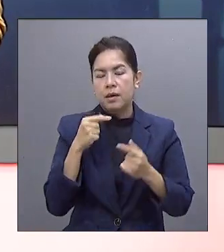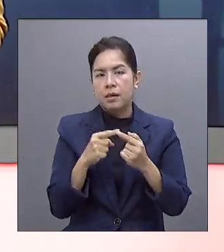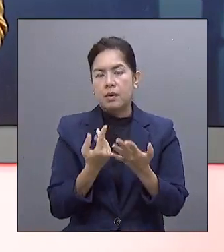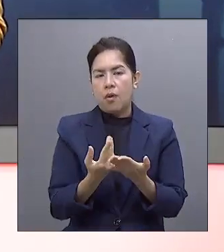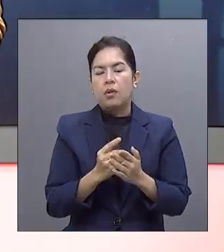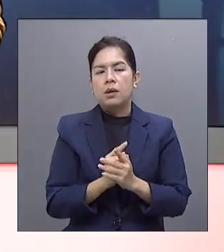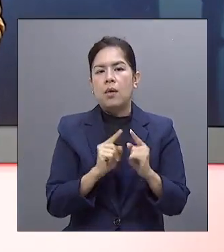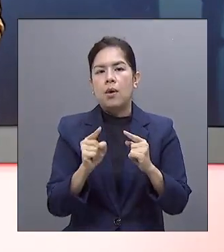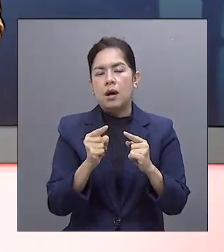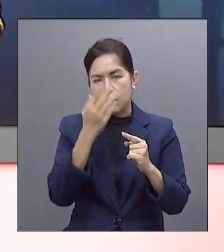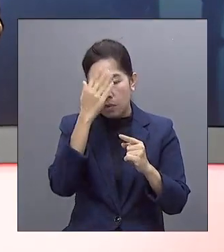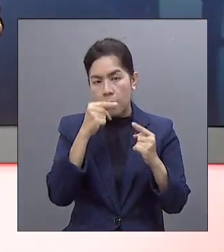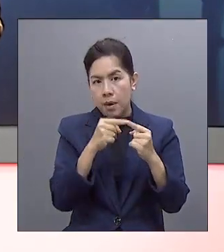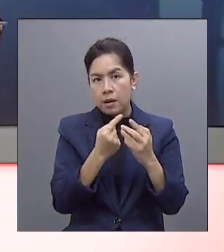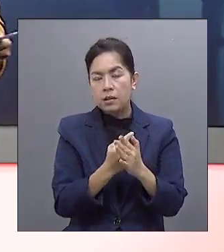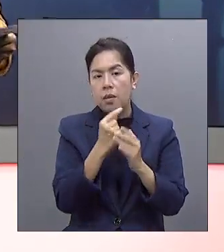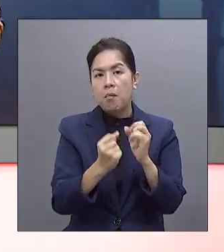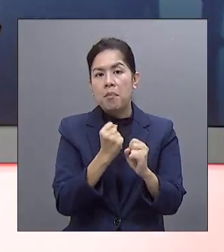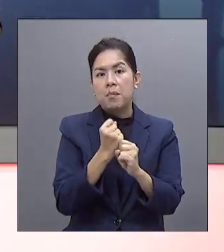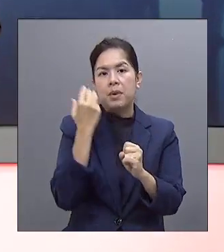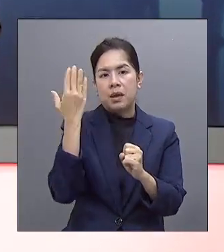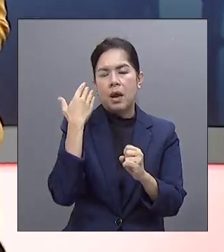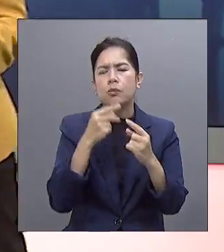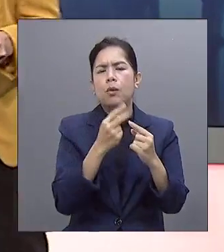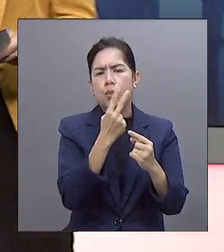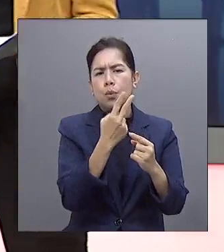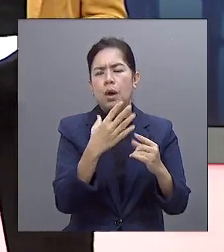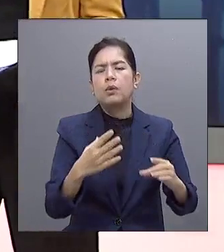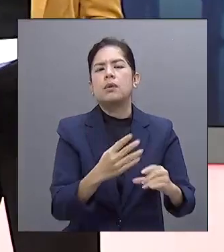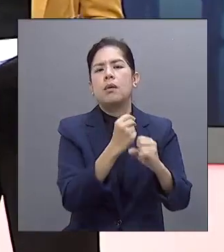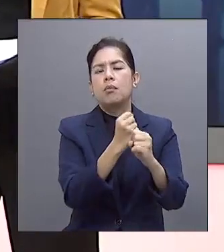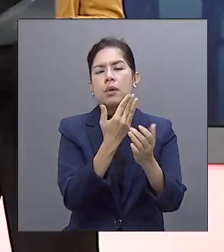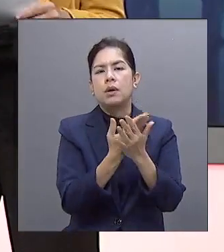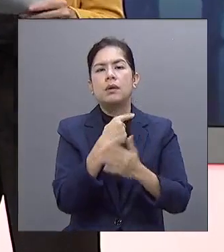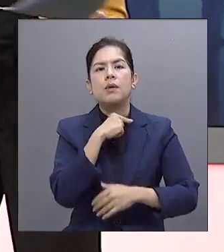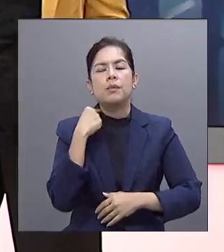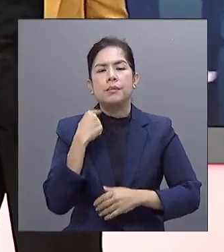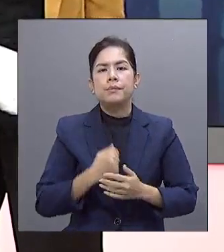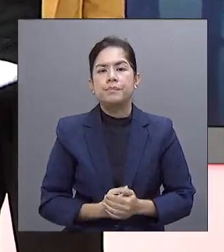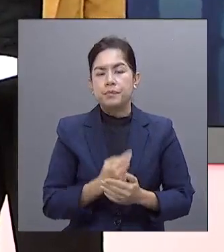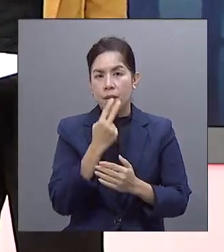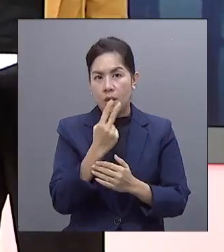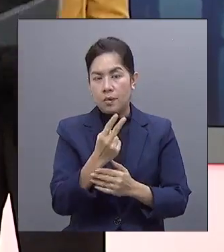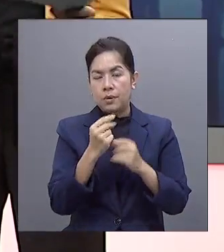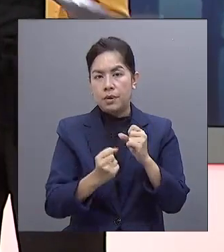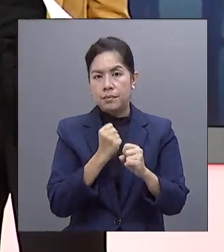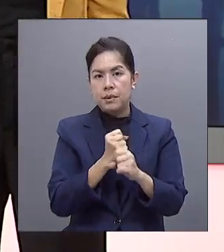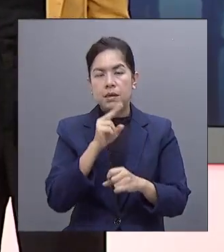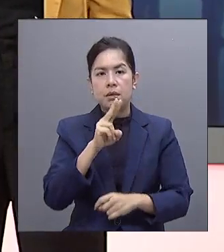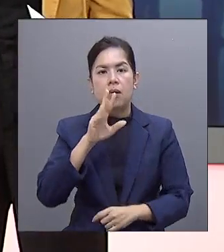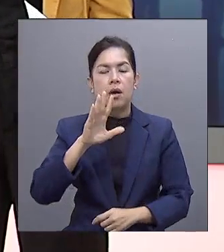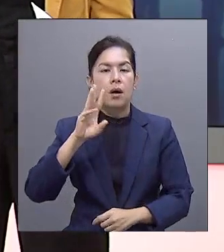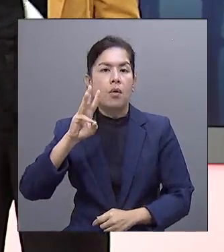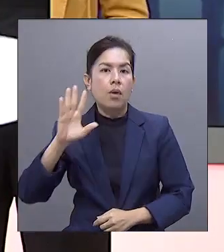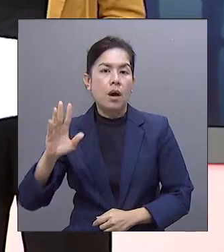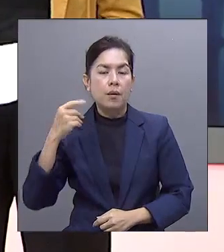คะแต่ว่าในภาพรวมทั้งปีที่แล้วค่ะก็ยังคงขาดทุนอยู่นะคะมาดูผลประกอบการในปี 2565ที่ธุรกิจศาสตร์